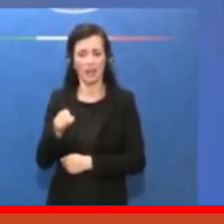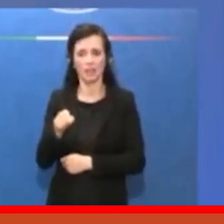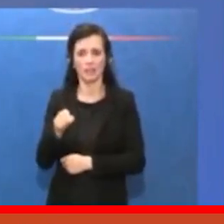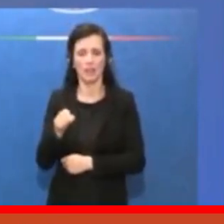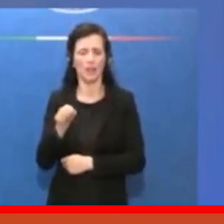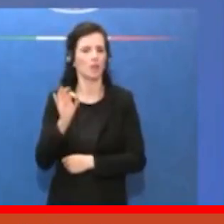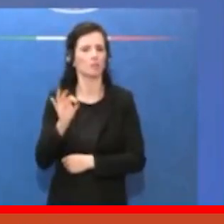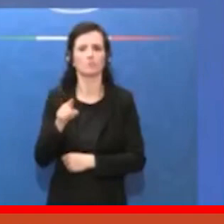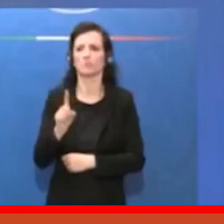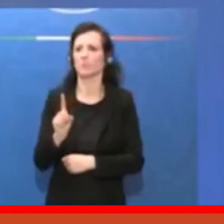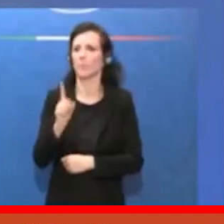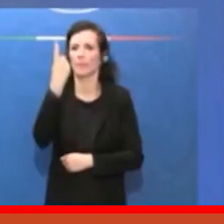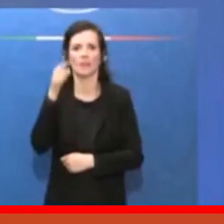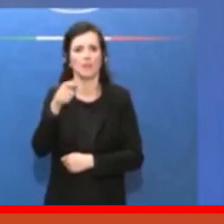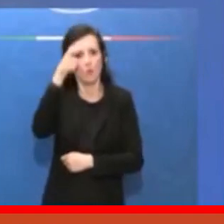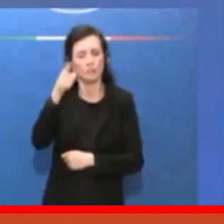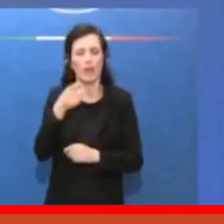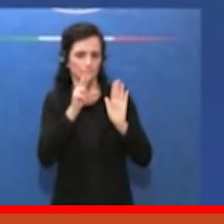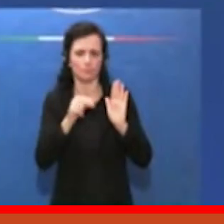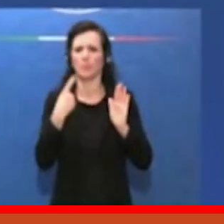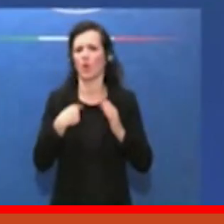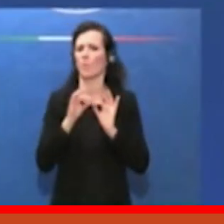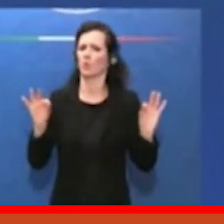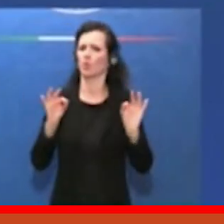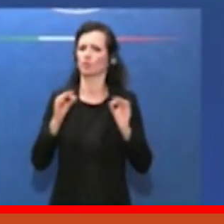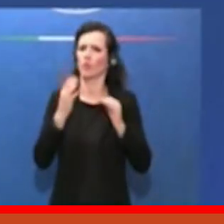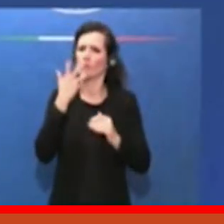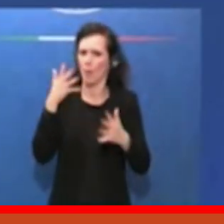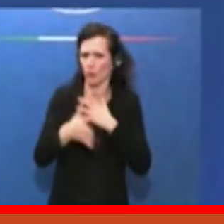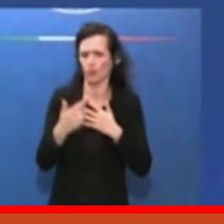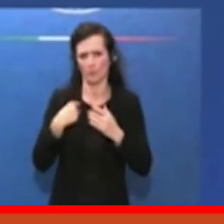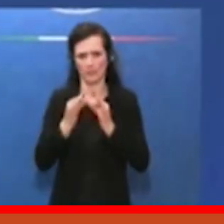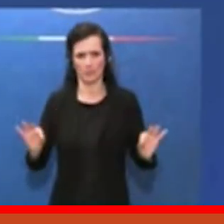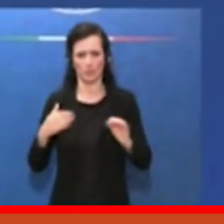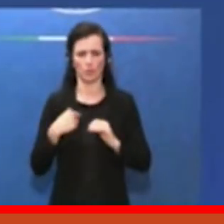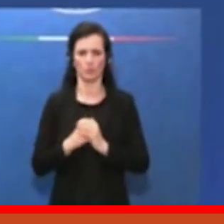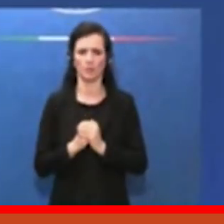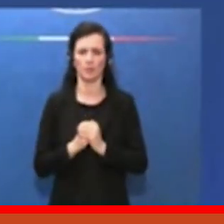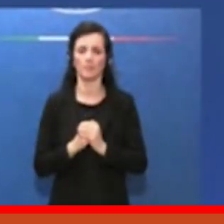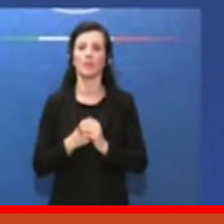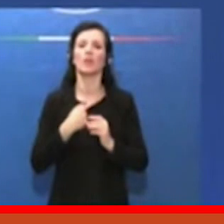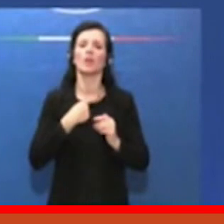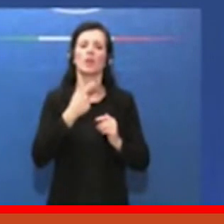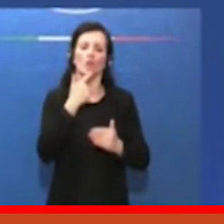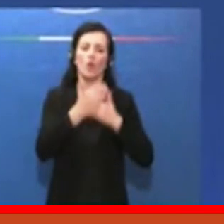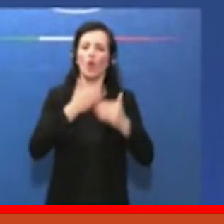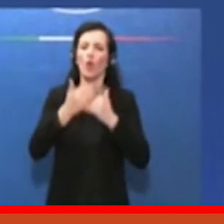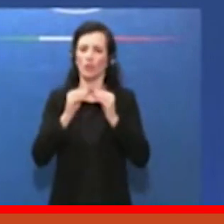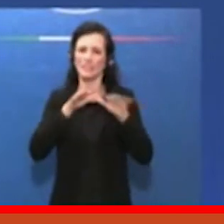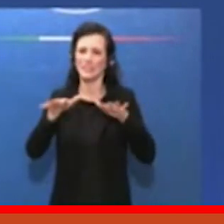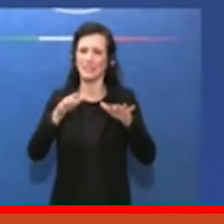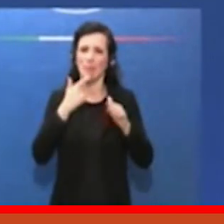aggredito da questa terribile pandemia. Superiamo definitivamente il sistema a colori. È un sistema